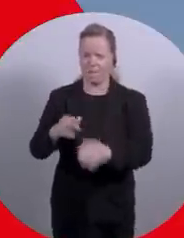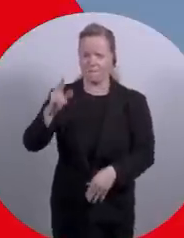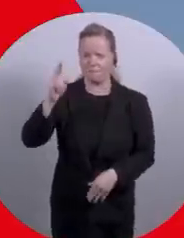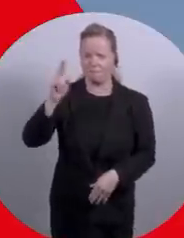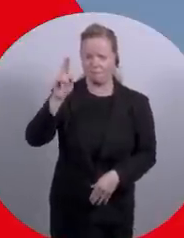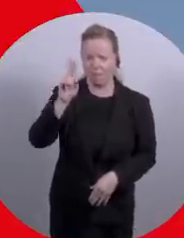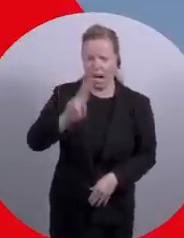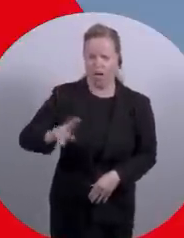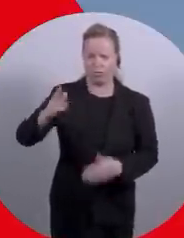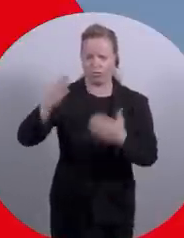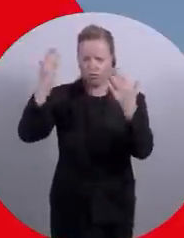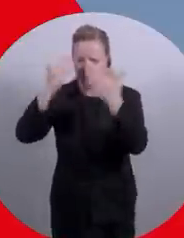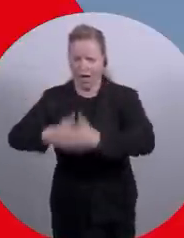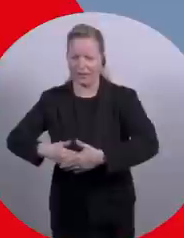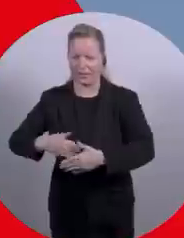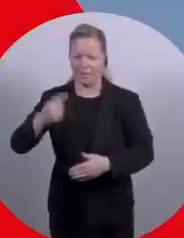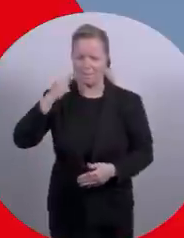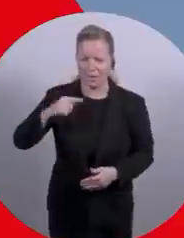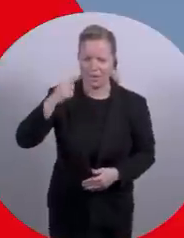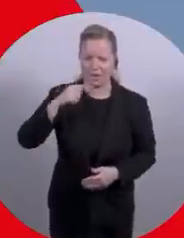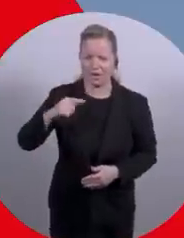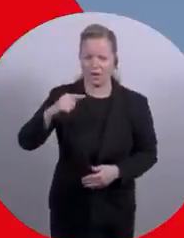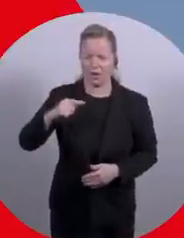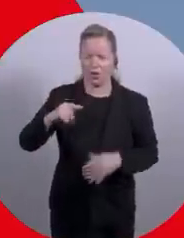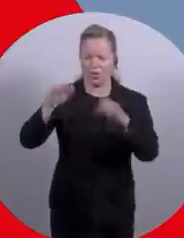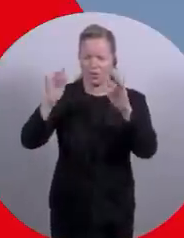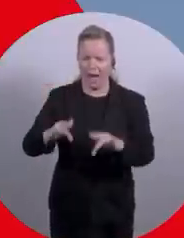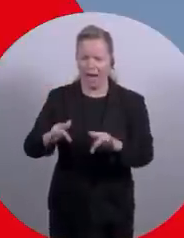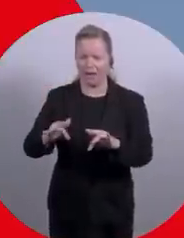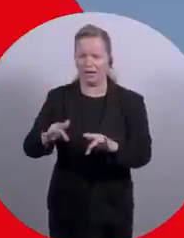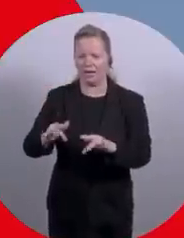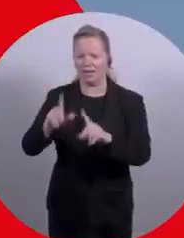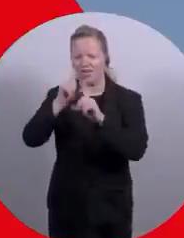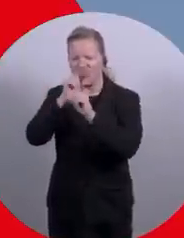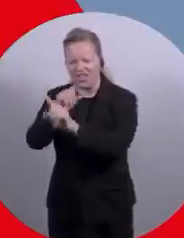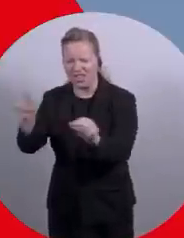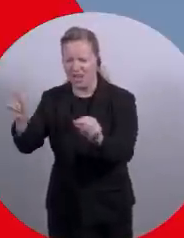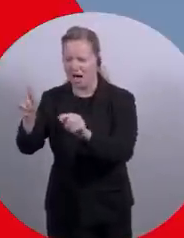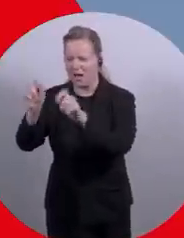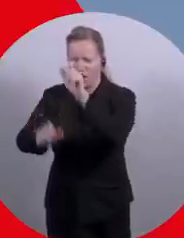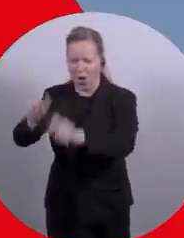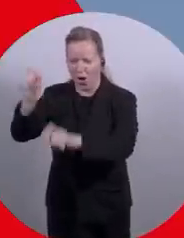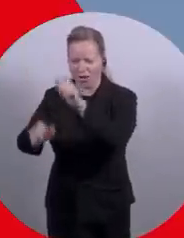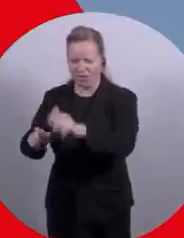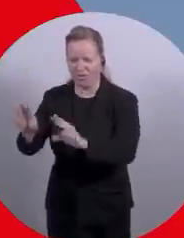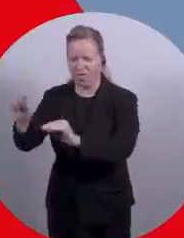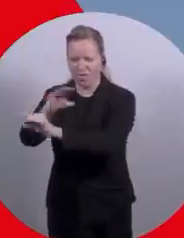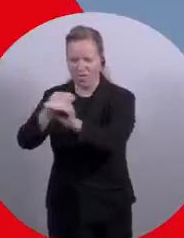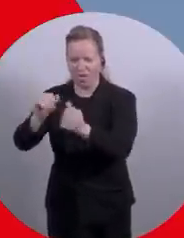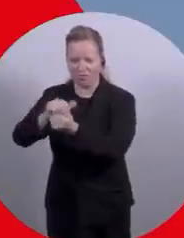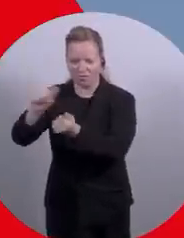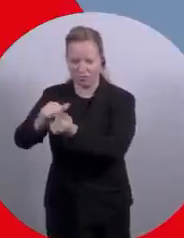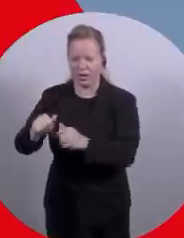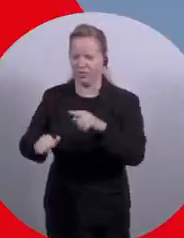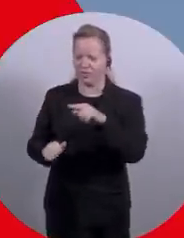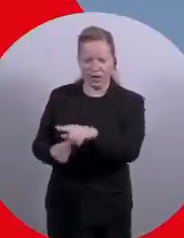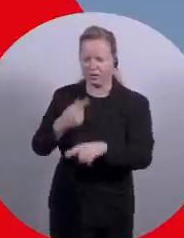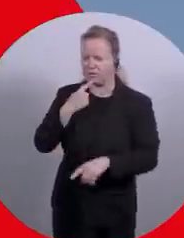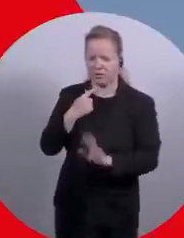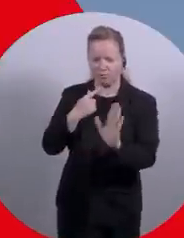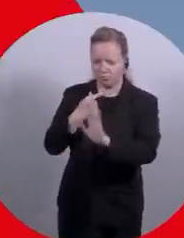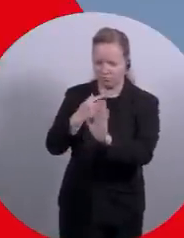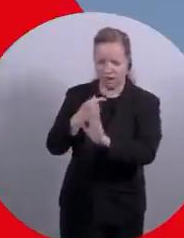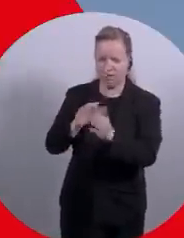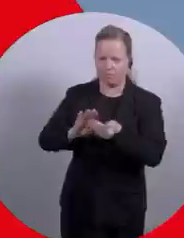blauen an die pinken und dann alles Bier ihres bin Doktoren die sich auf Twitter das malzerreißen aussehen können dann dass man uns nichts eindrehen lassen dürfen